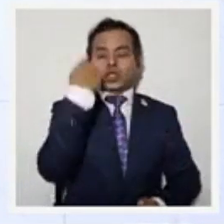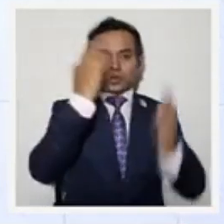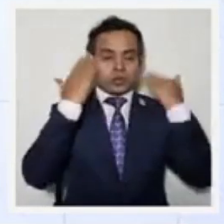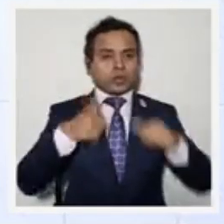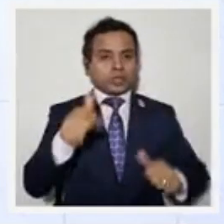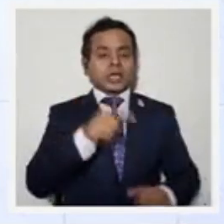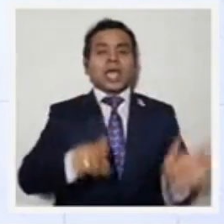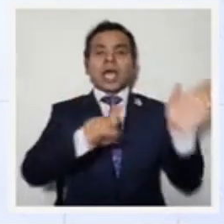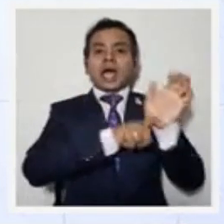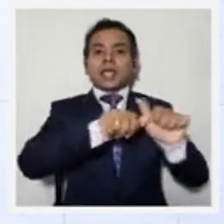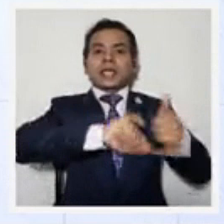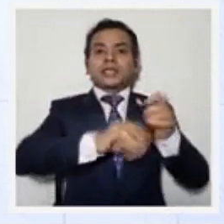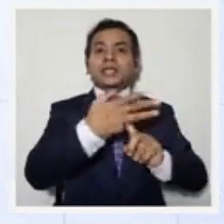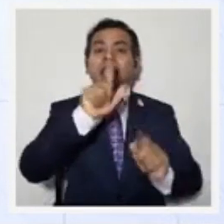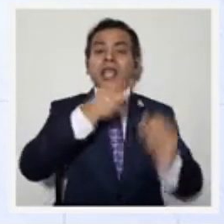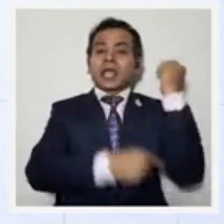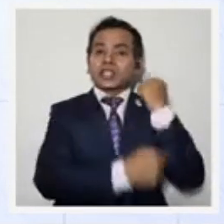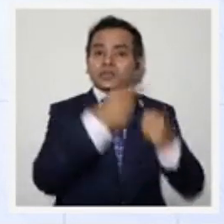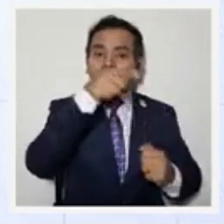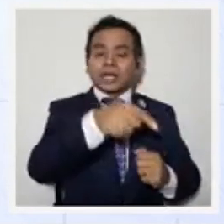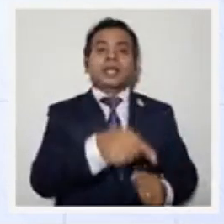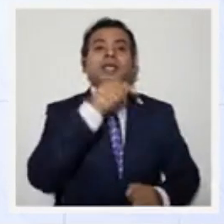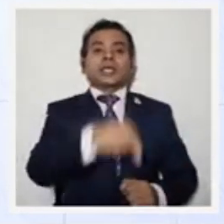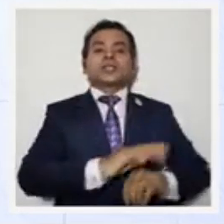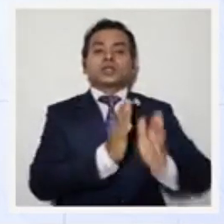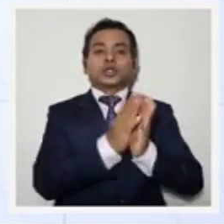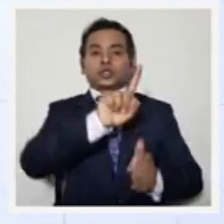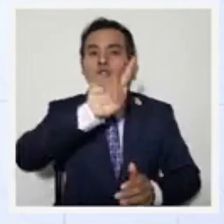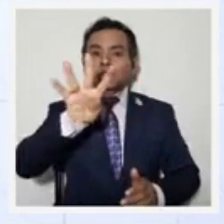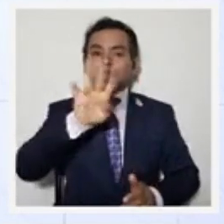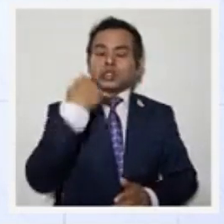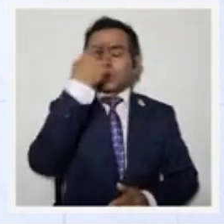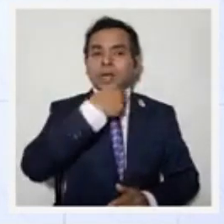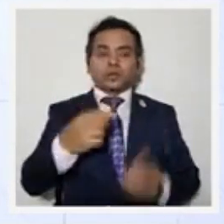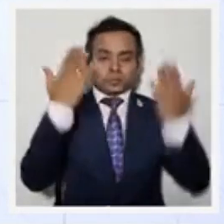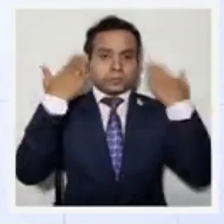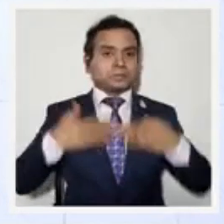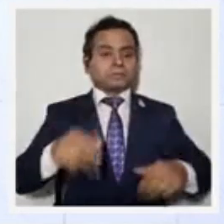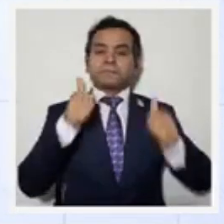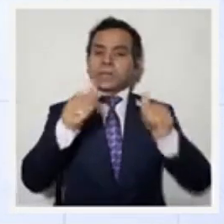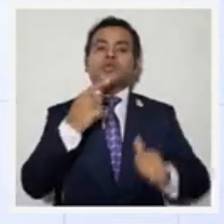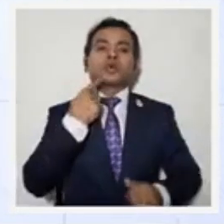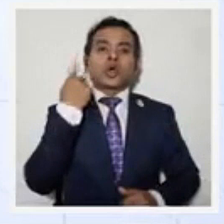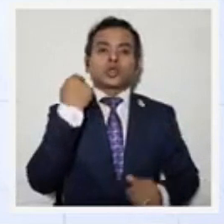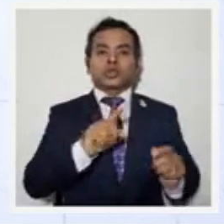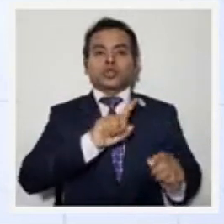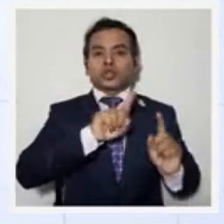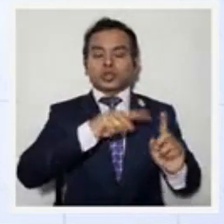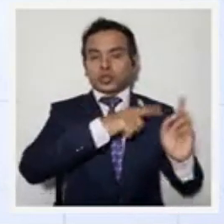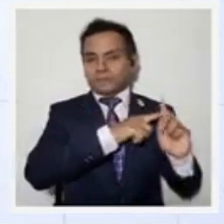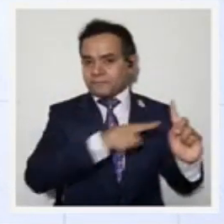থেকে 18 জন এবং খুলনা ডিভিশন থেকে 10 জন, শেখ রাসেল গ্যাস্ট্রো লিভার হসপিটাল থেকে 14